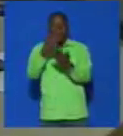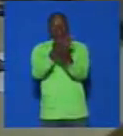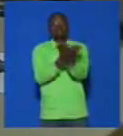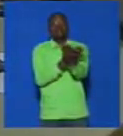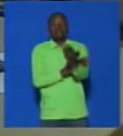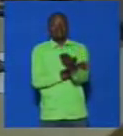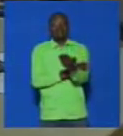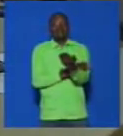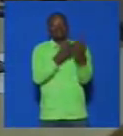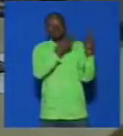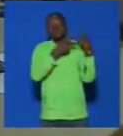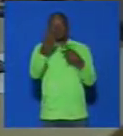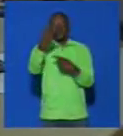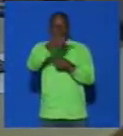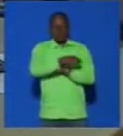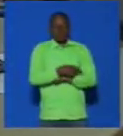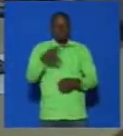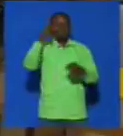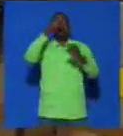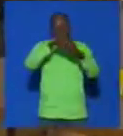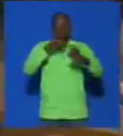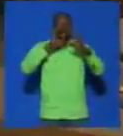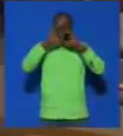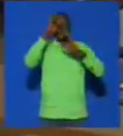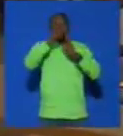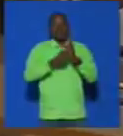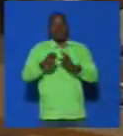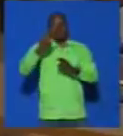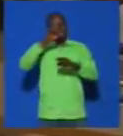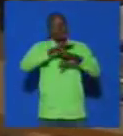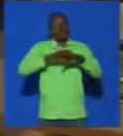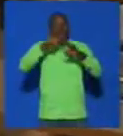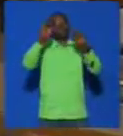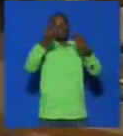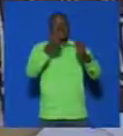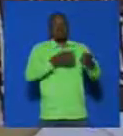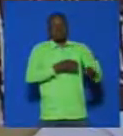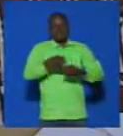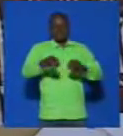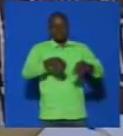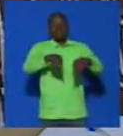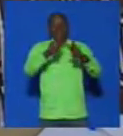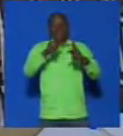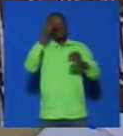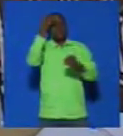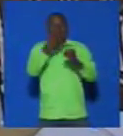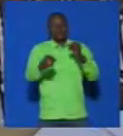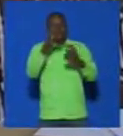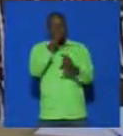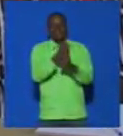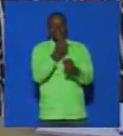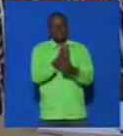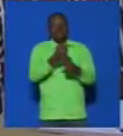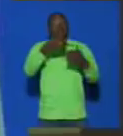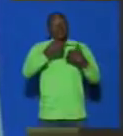pendant deux jours les participants ont eu droit à des communications sur la thématique et les échanges vont permettre à la fin des travaux des